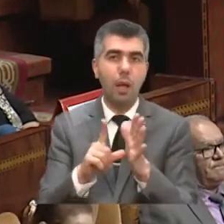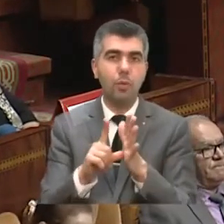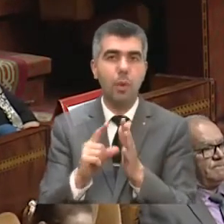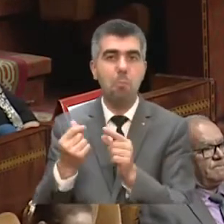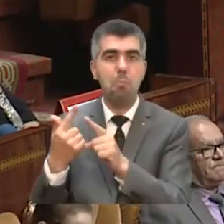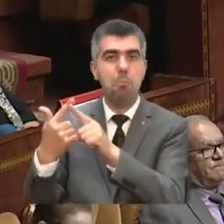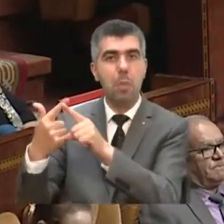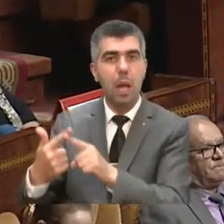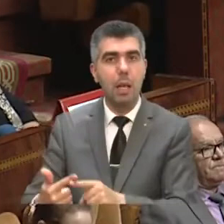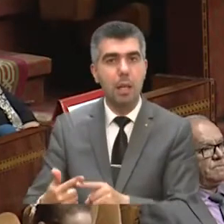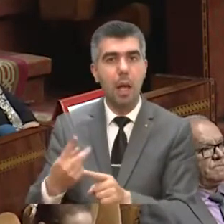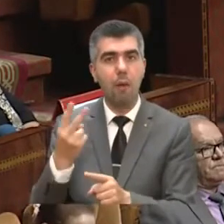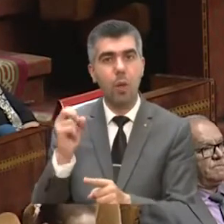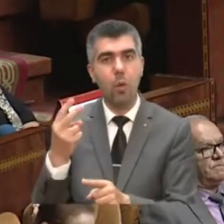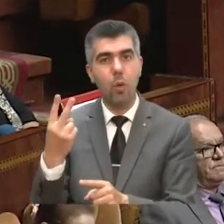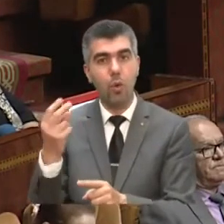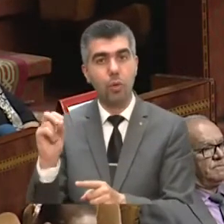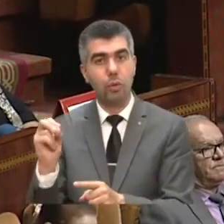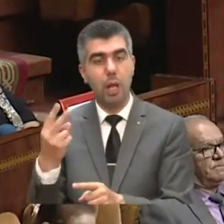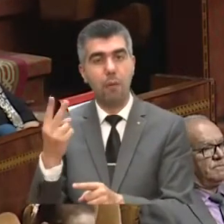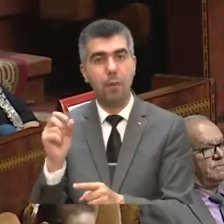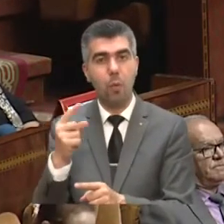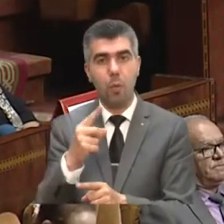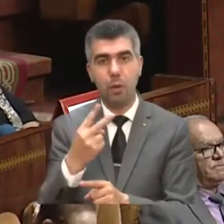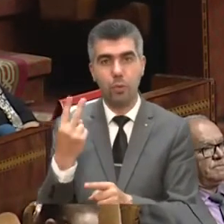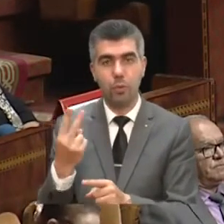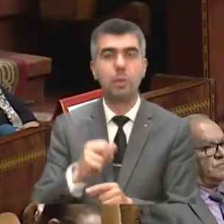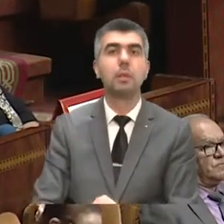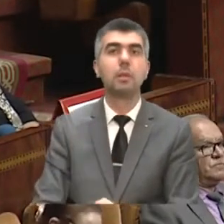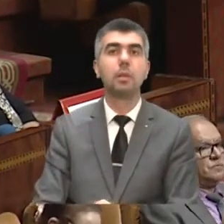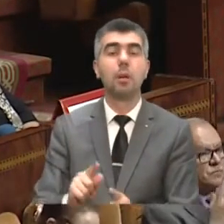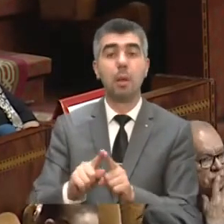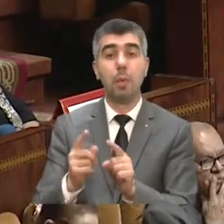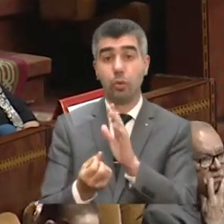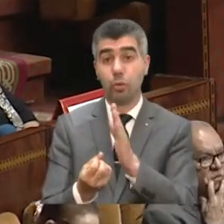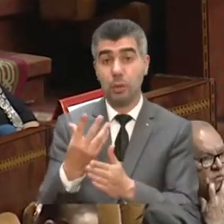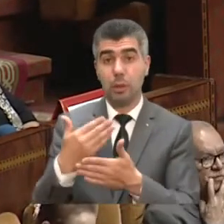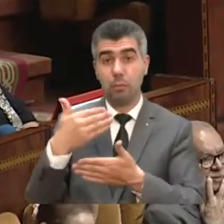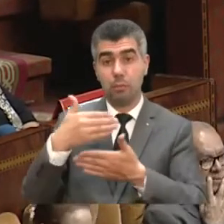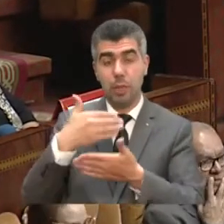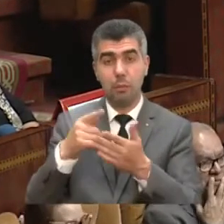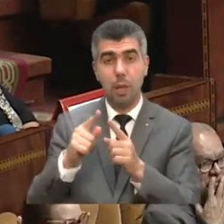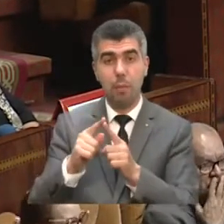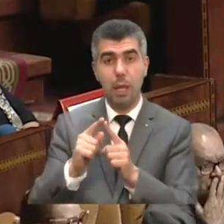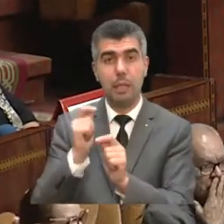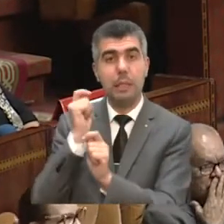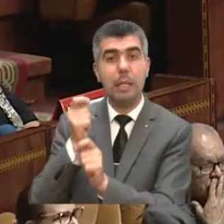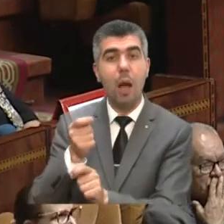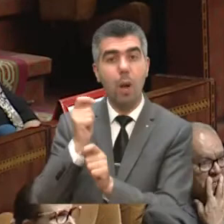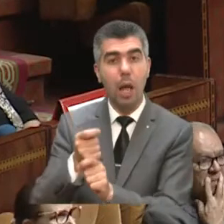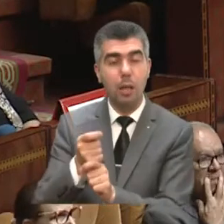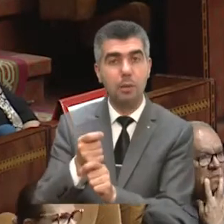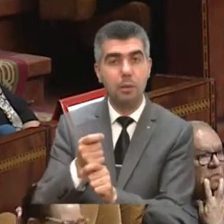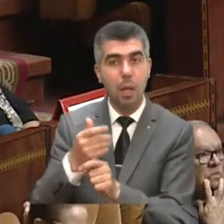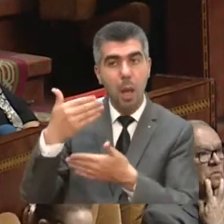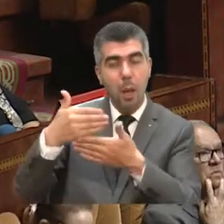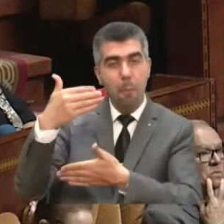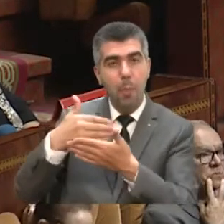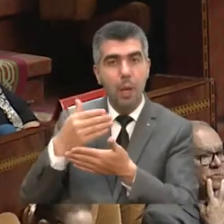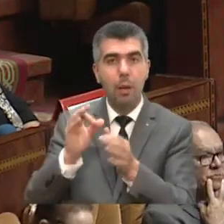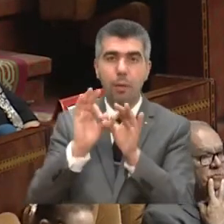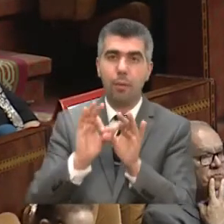المالية 2020-2021، إحداث أي مركز صيد رياضي للقرب بإقليم تاونت في مدن القرى ومراكز